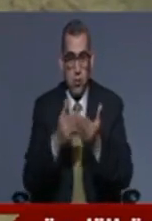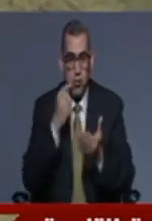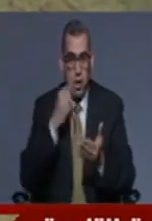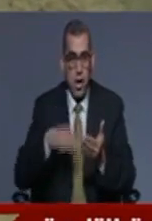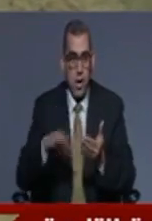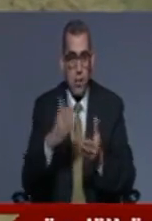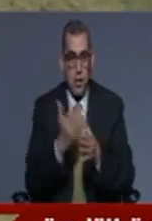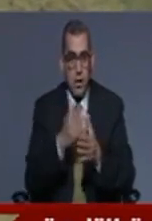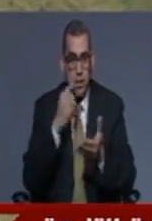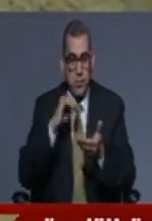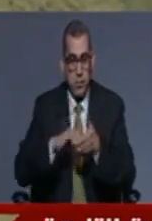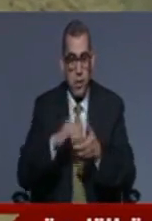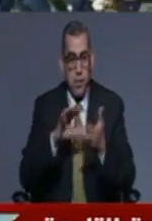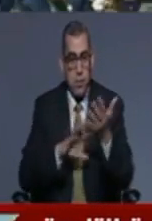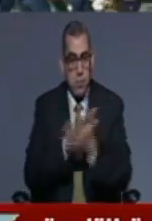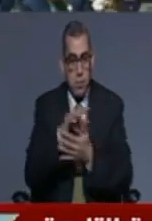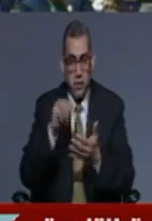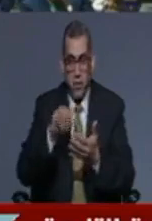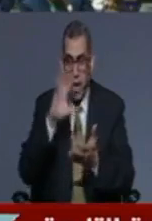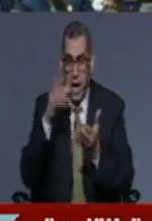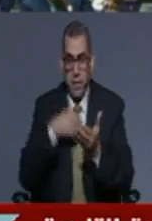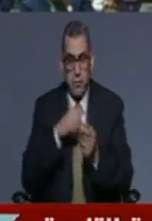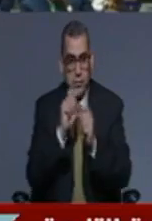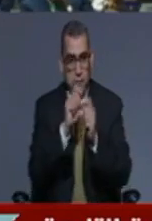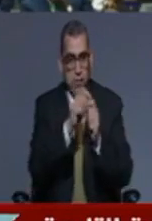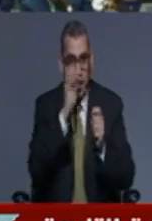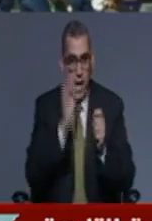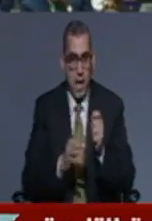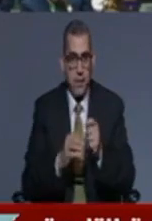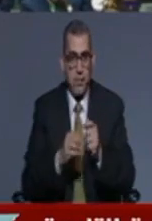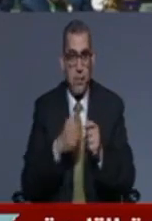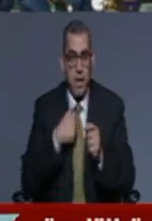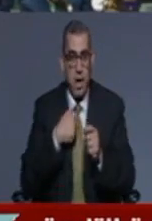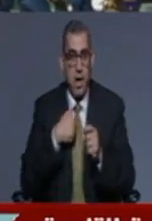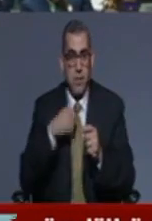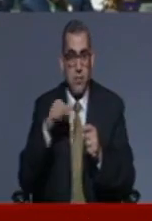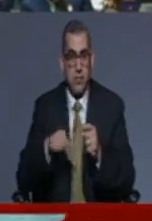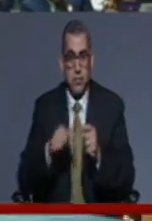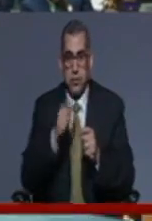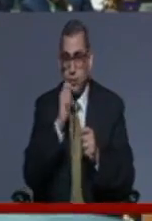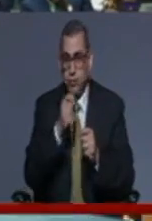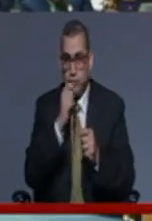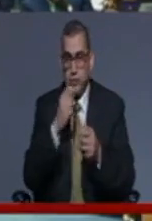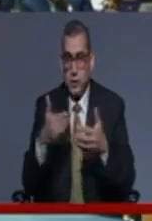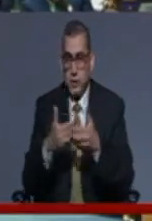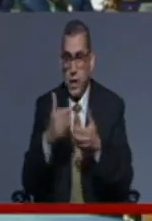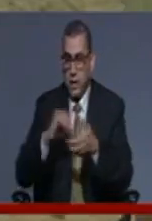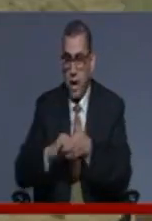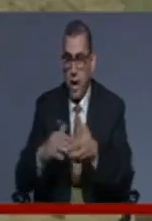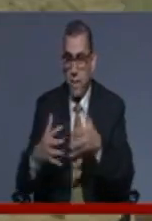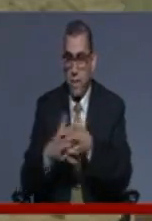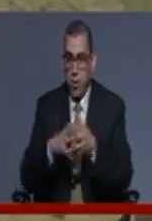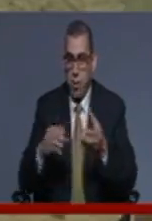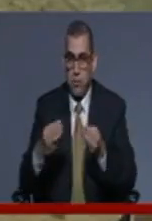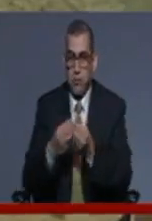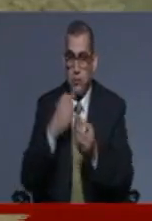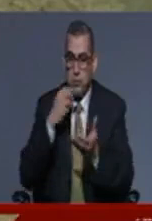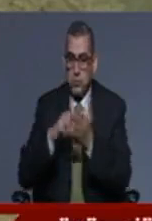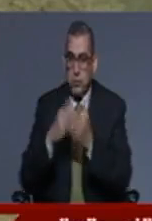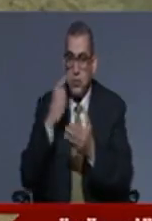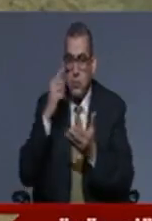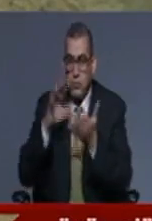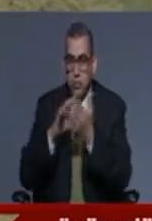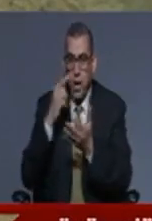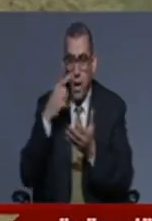لحل المشكلات العالمية. نحن نتحد معا لنضع حلولا فعالة